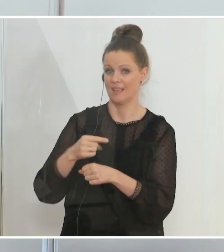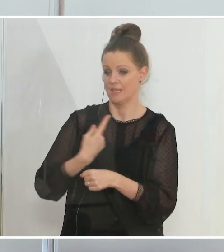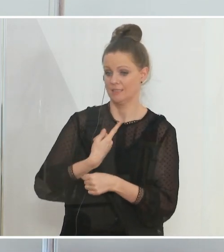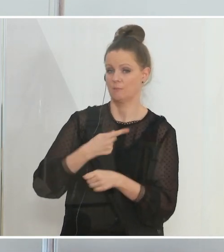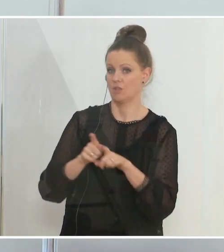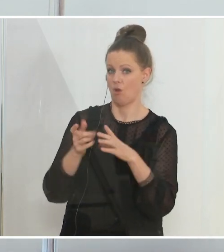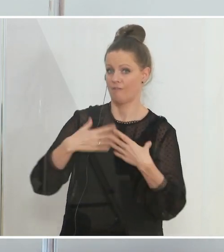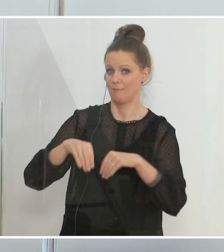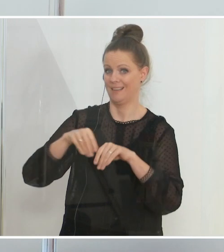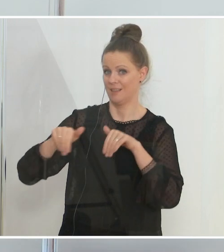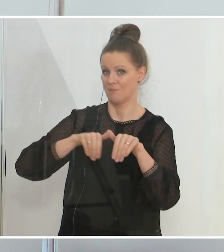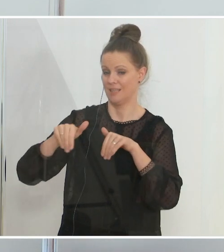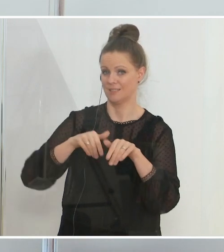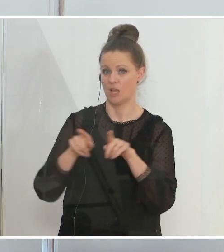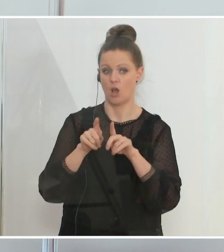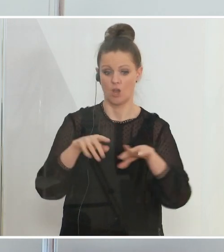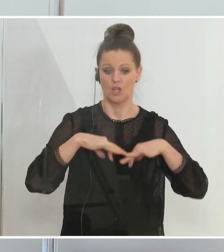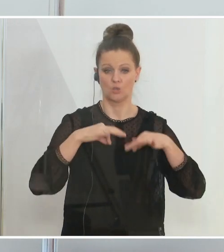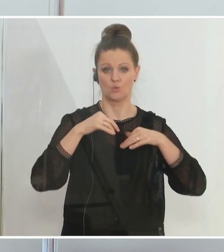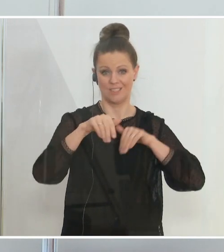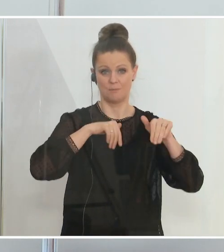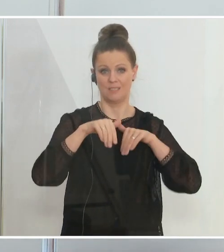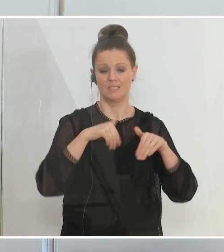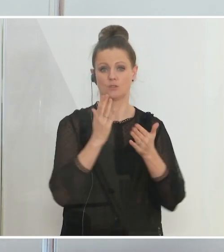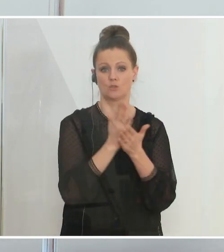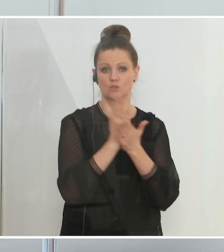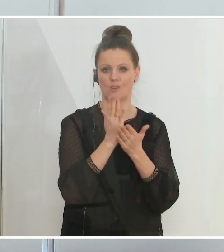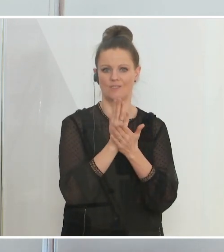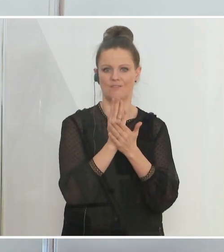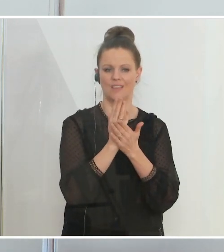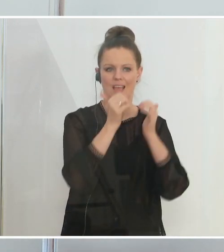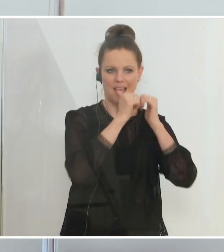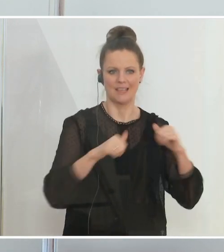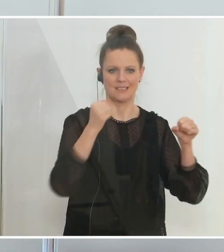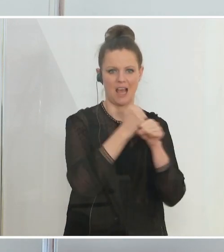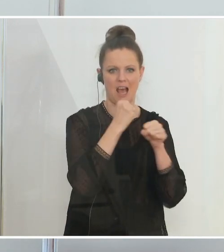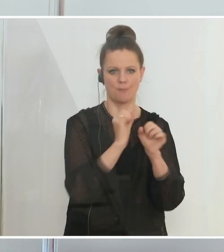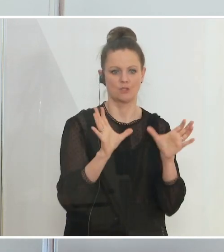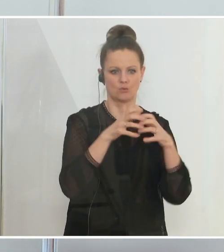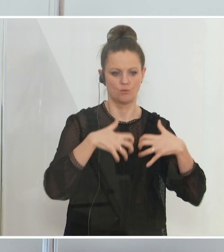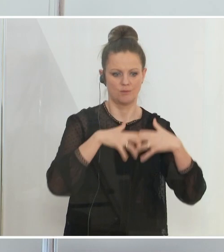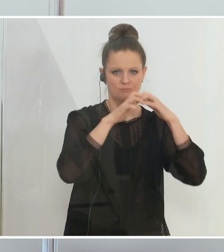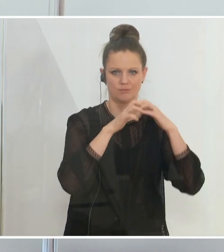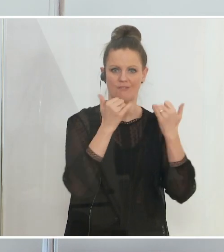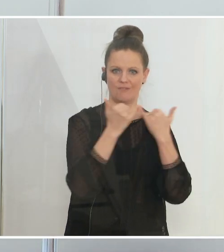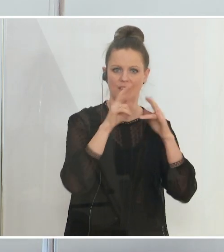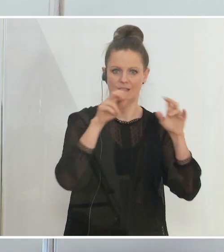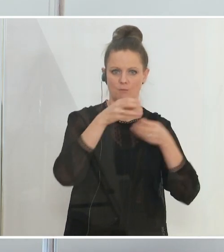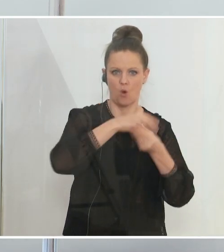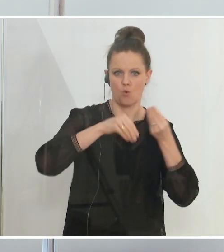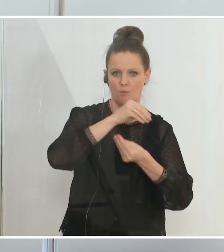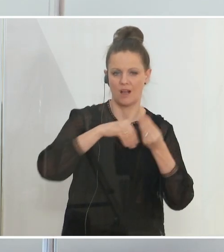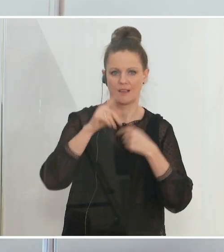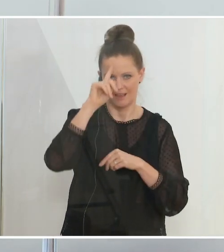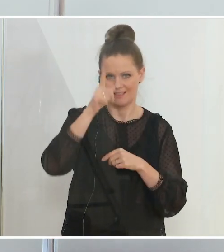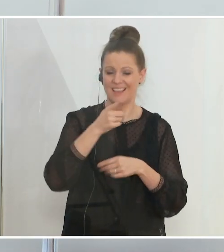dass das ein großes Thema ist. Der Gesundheitsminister hat dazu auch eine eigene Arbeitsgruppe eingerichtet, wie wir mit dem Thema umgehen. Ich glaube, ein